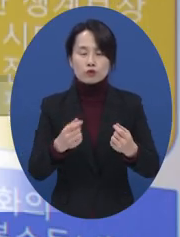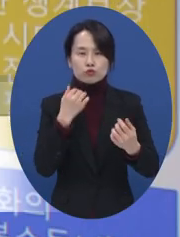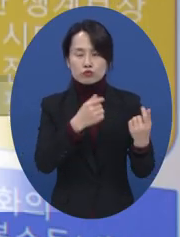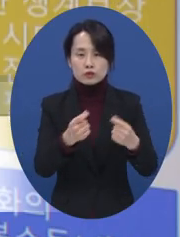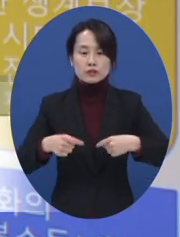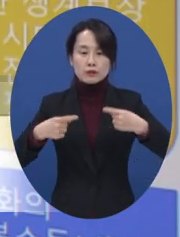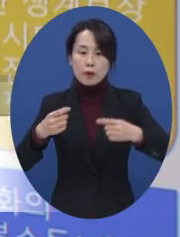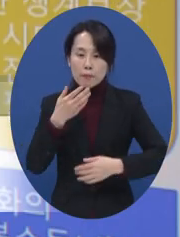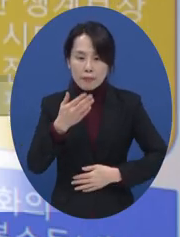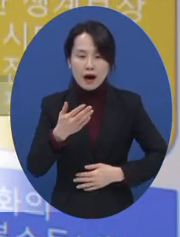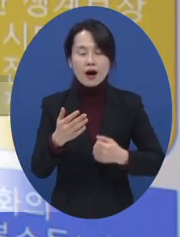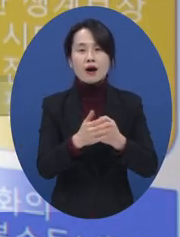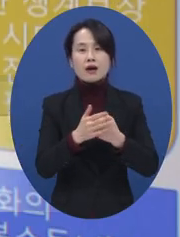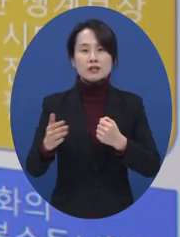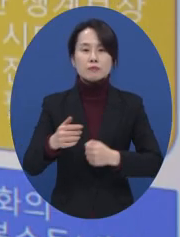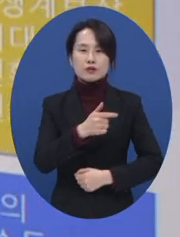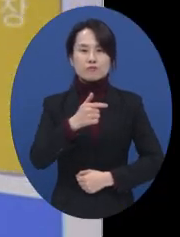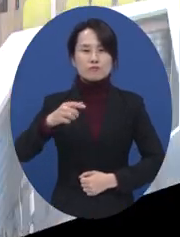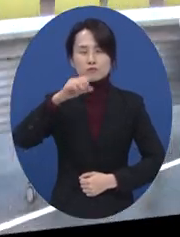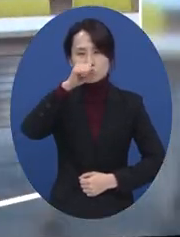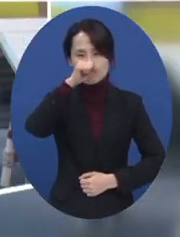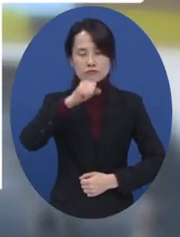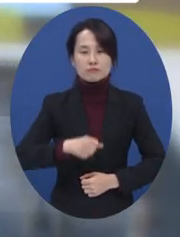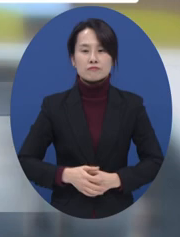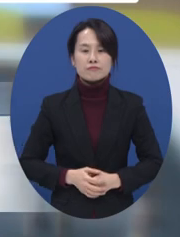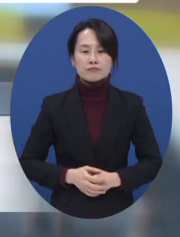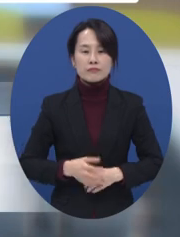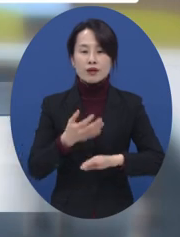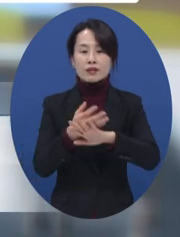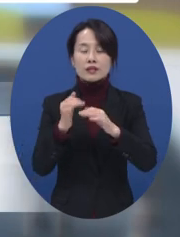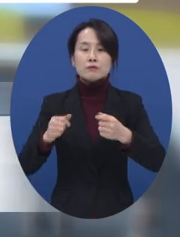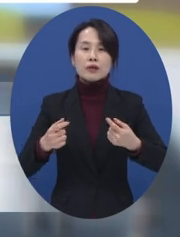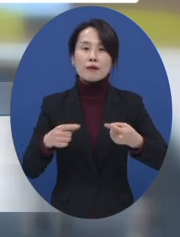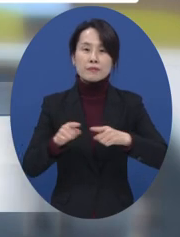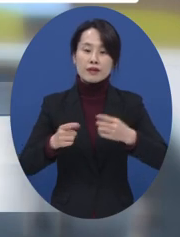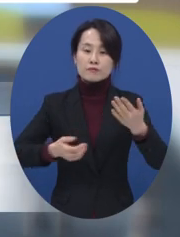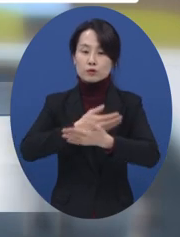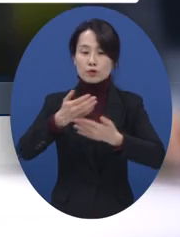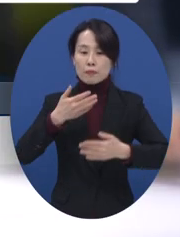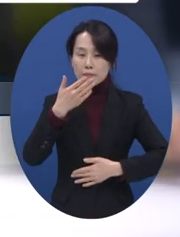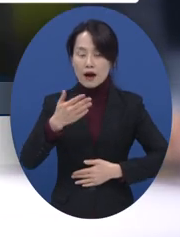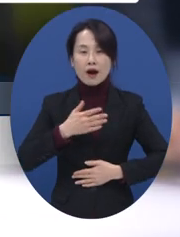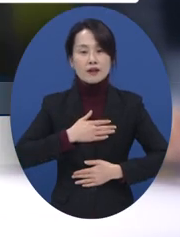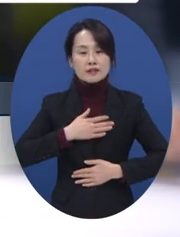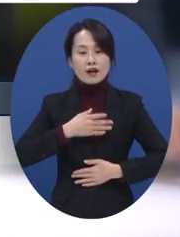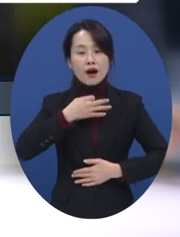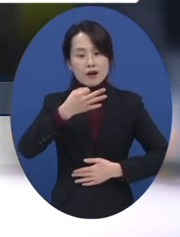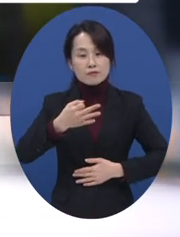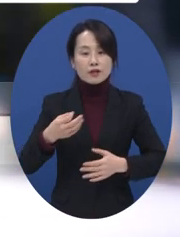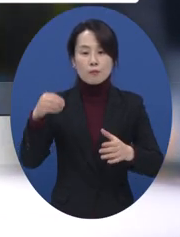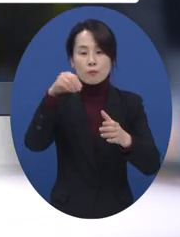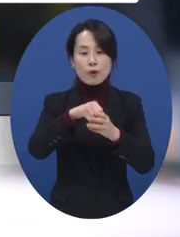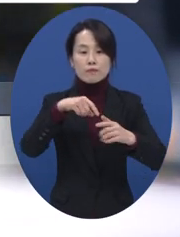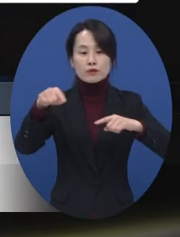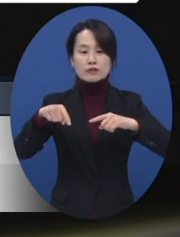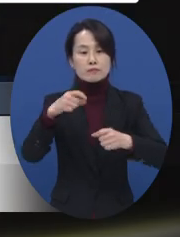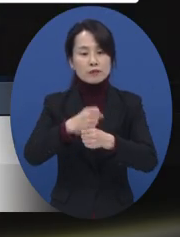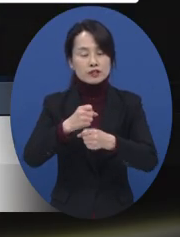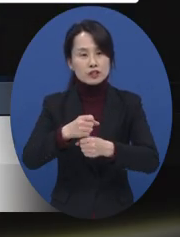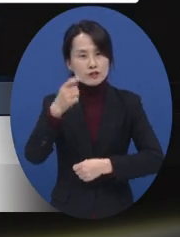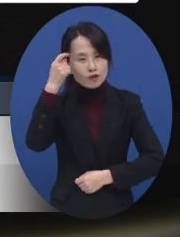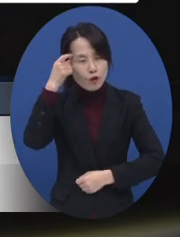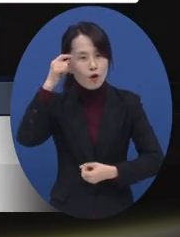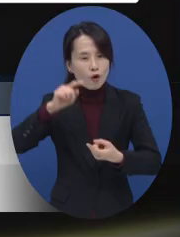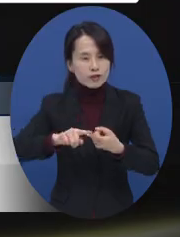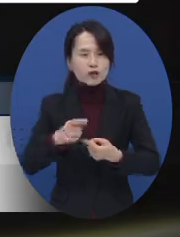참여할 수 있는 자리로 열리게 돼서 너무 좋았고. 다른 사람들이랑 공유할 수 있고 저의 목소리로 담은 이제 정책들이 만들어질 수